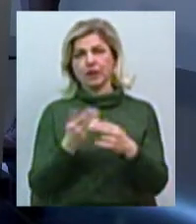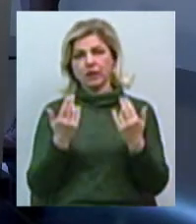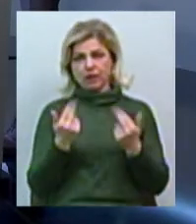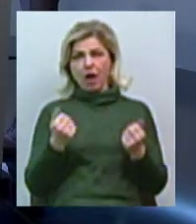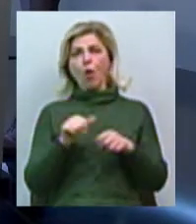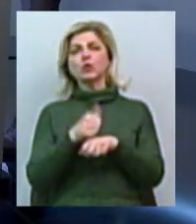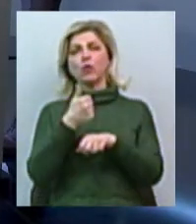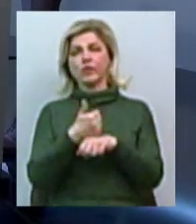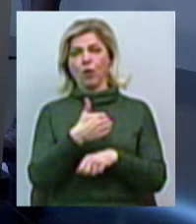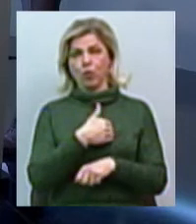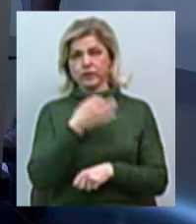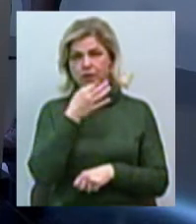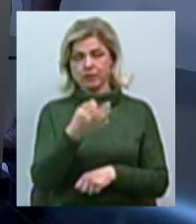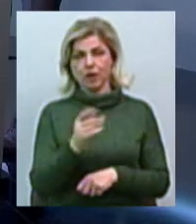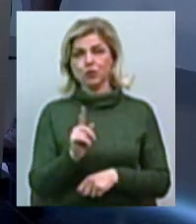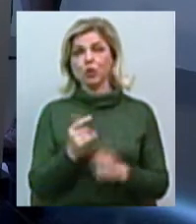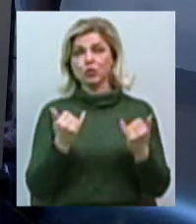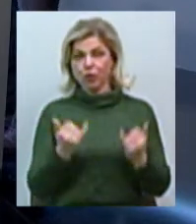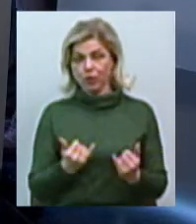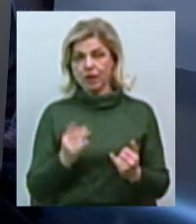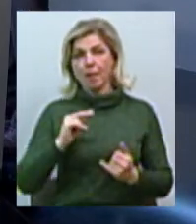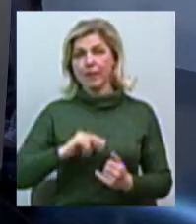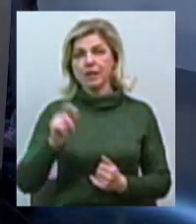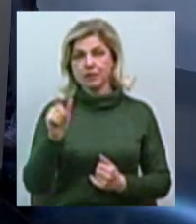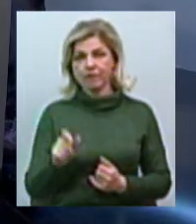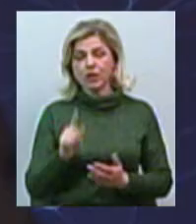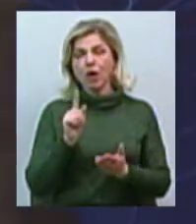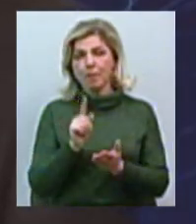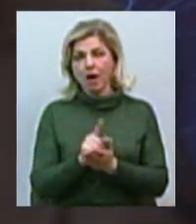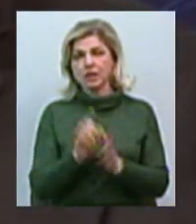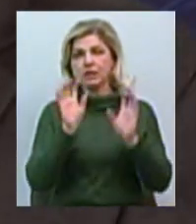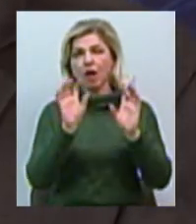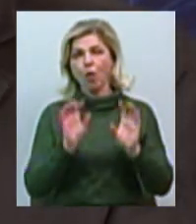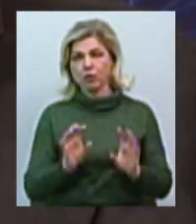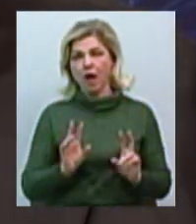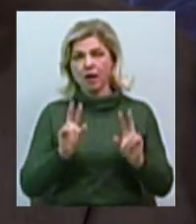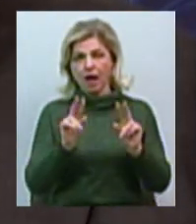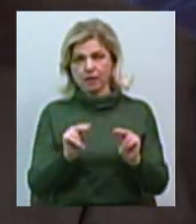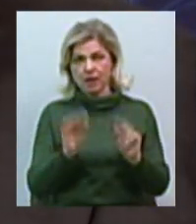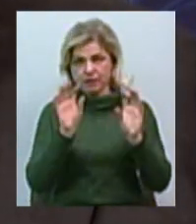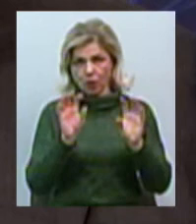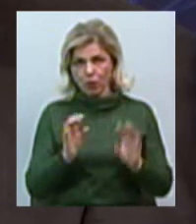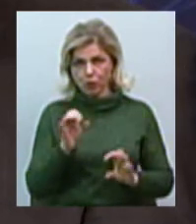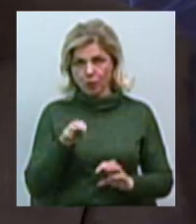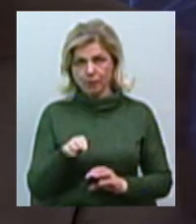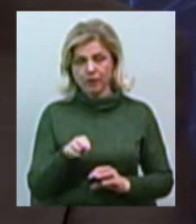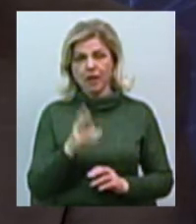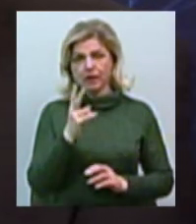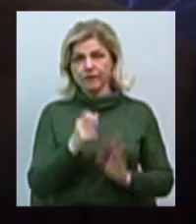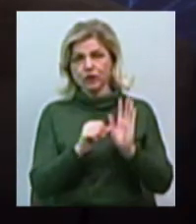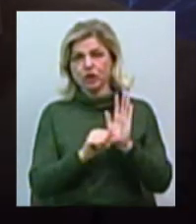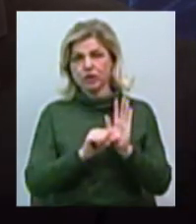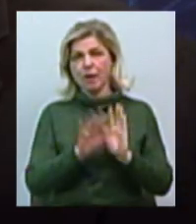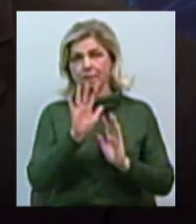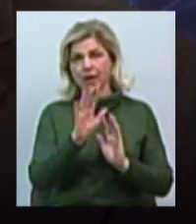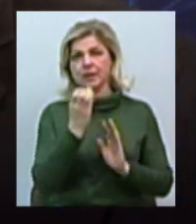хочу сказати, що сьогодні працівник має законодавчі гарантії законом. 265